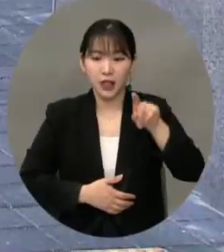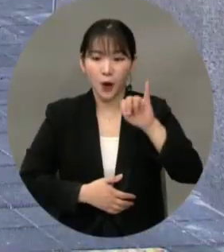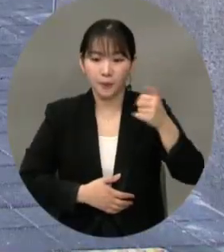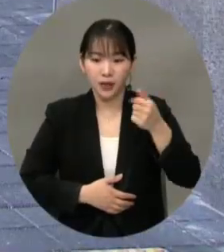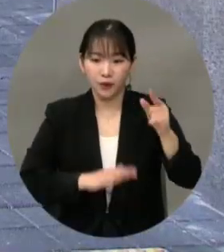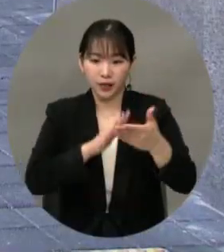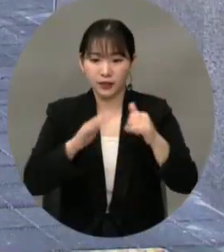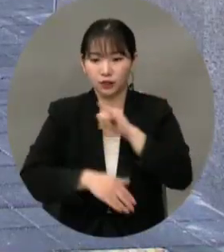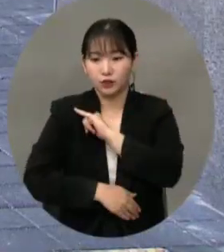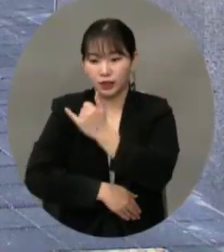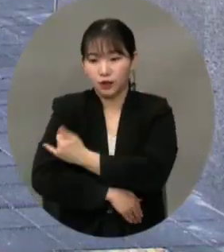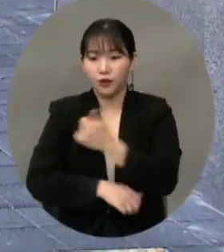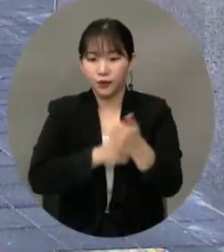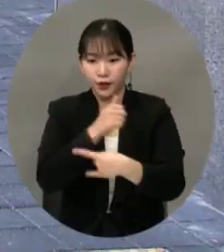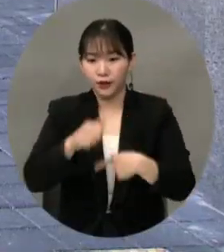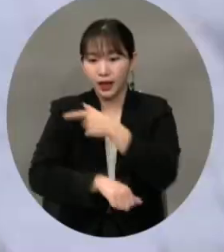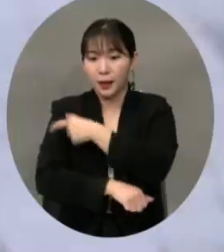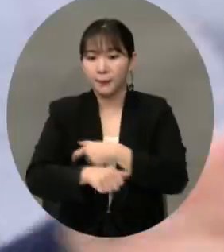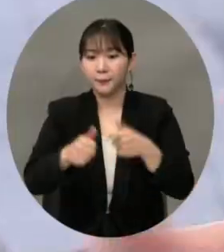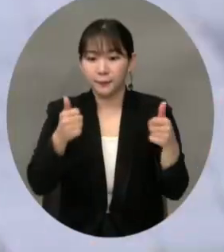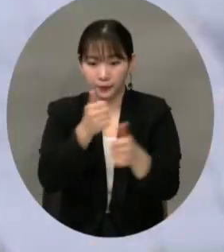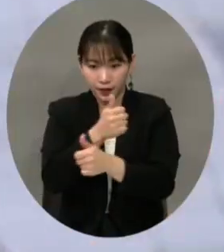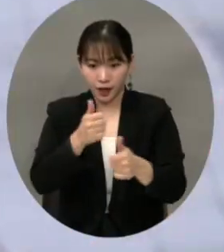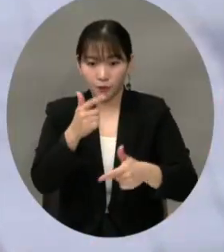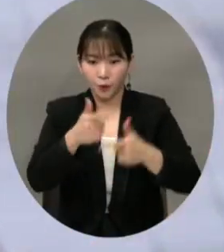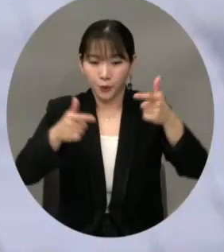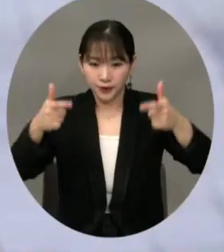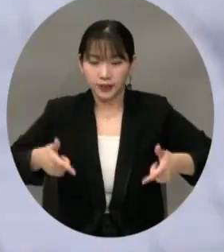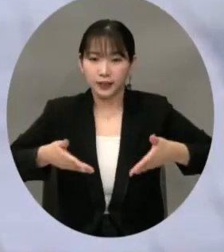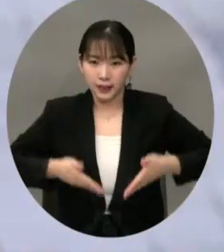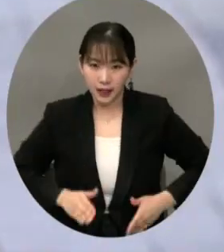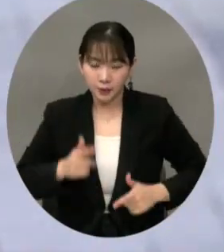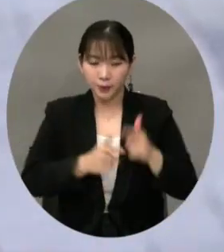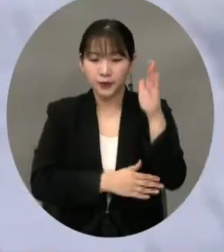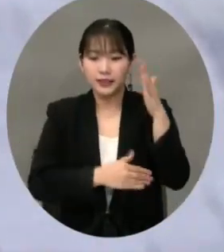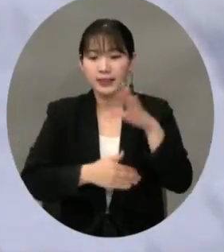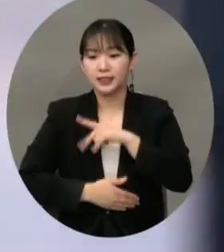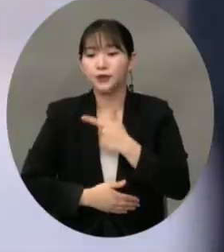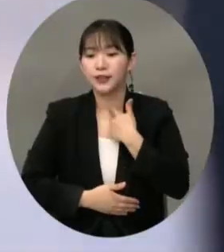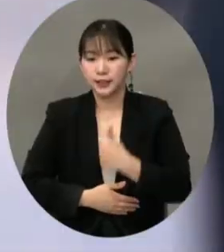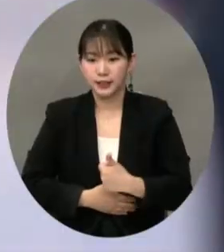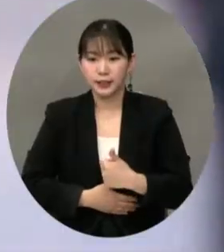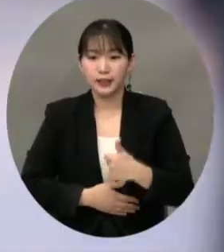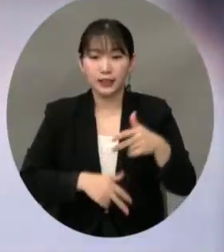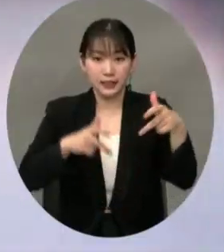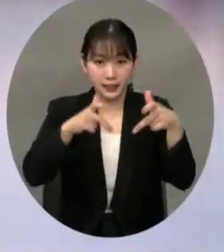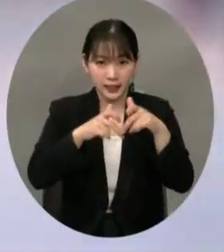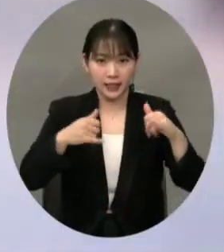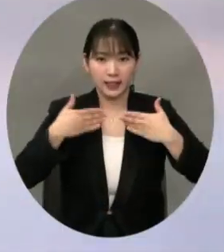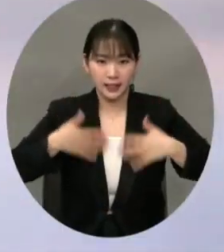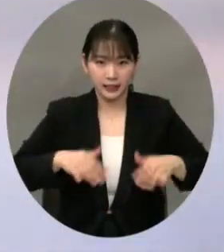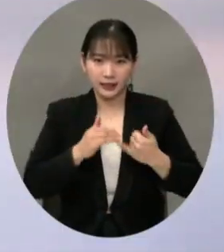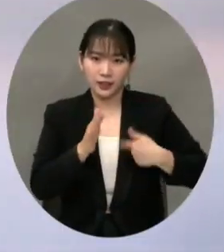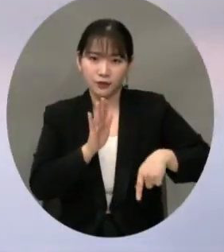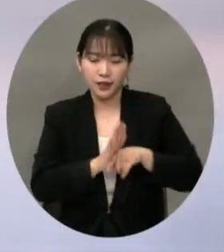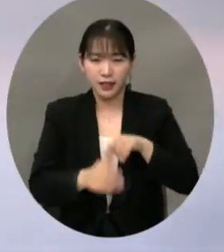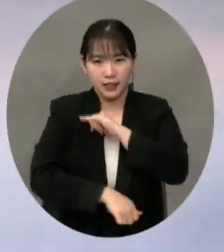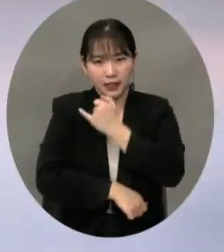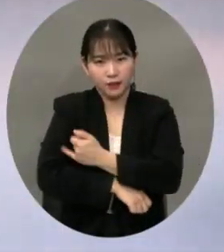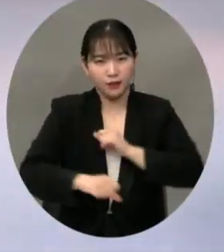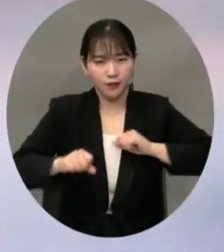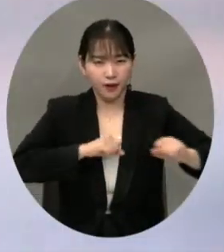전 국가인권위원회 비상임위원은 목포 출신으로 목포시의원을 지냈고 장애인 등 약자를 위한